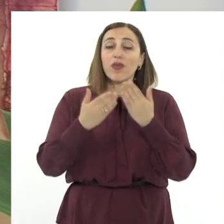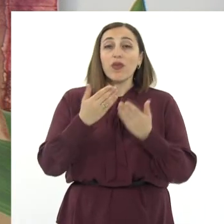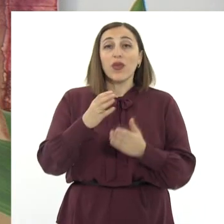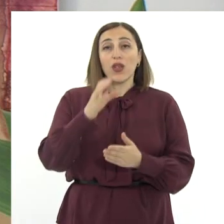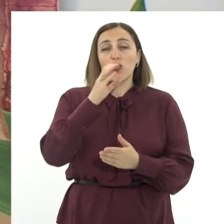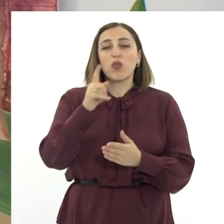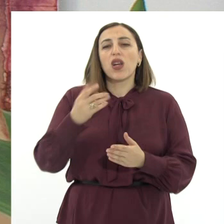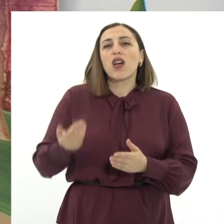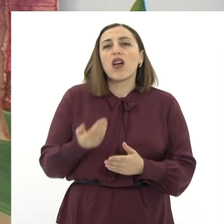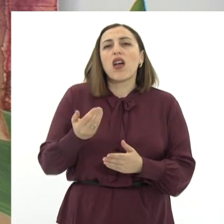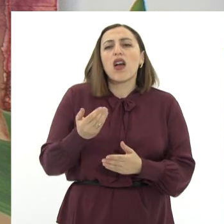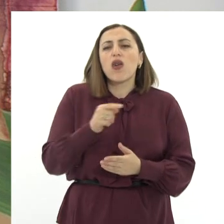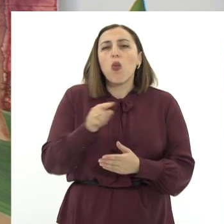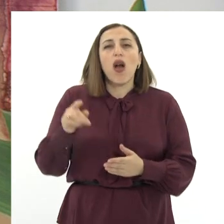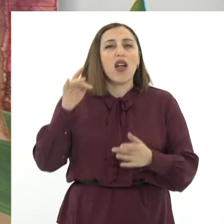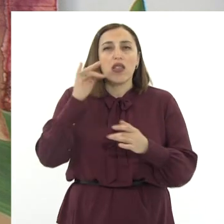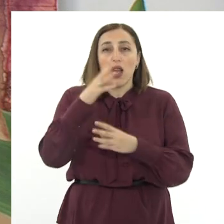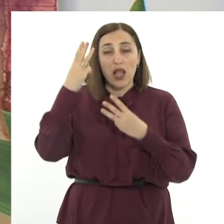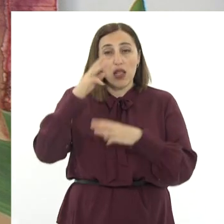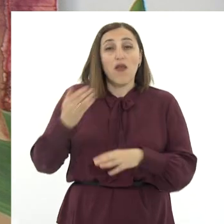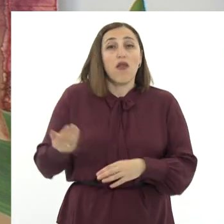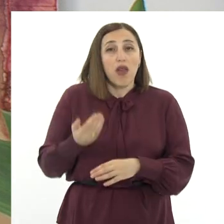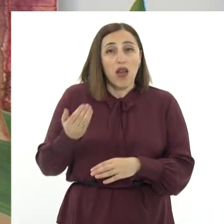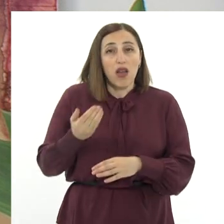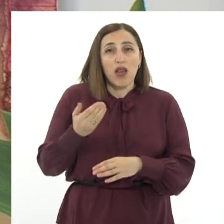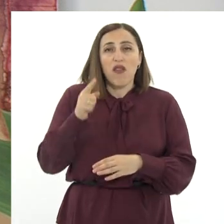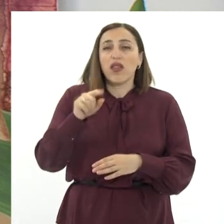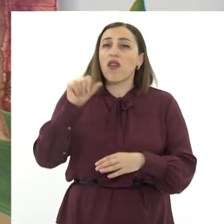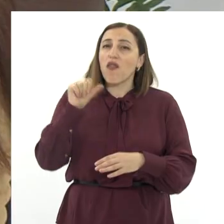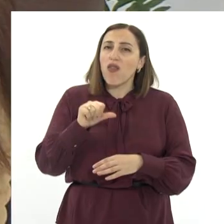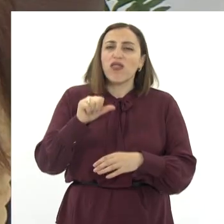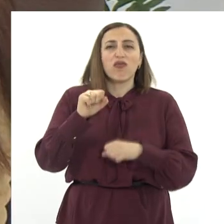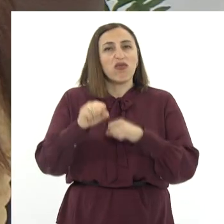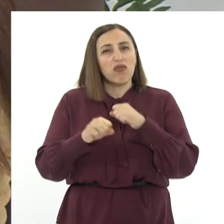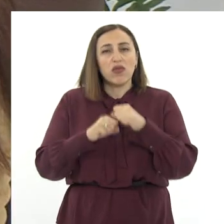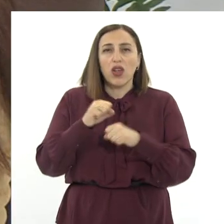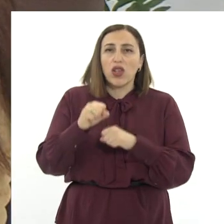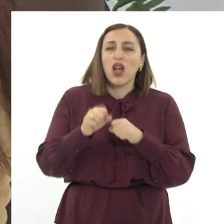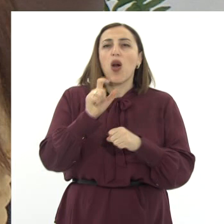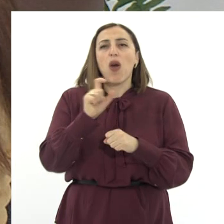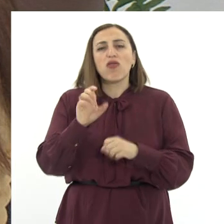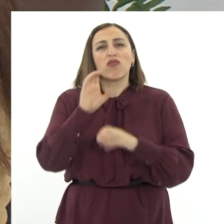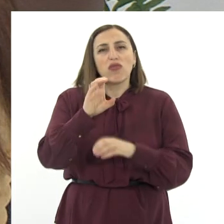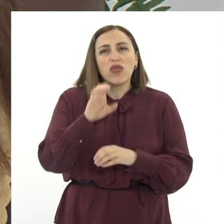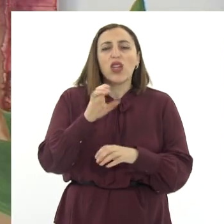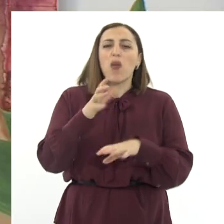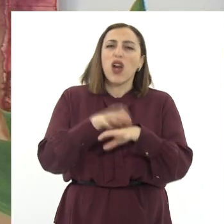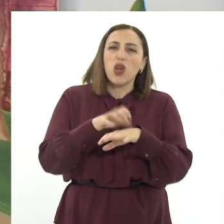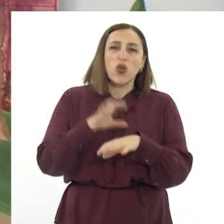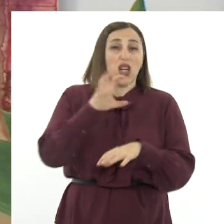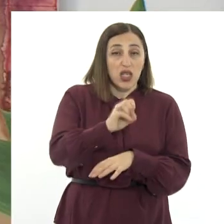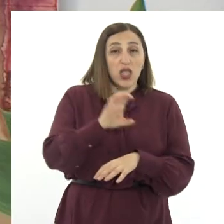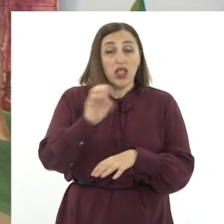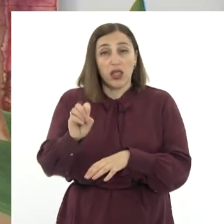կա թուրիմացություն, այսինքն շունը սխալ կյանքով ապրել է և հիմա ունի նման վարք, վատը վերաբերում, ենթադրենք,